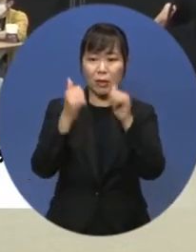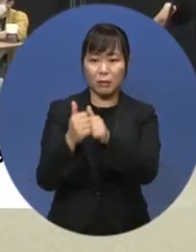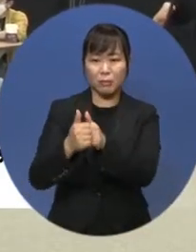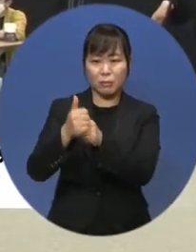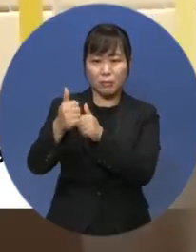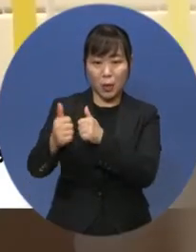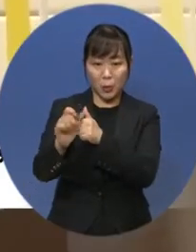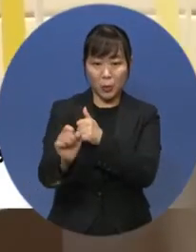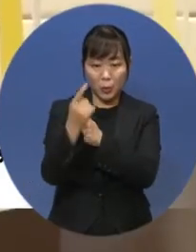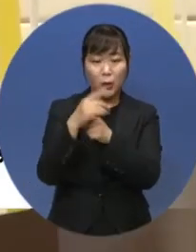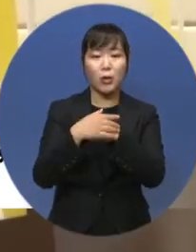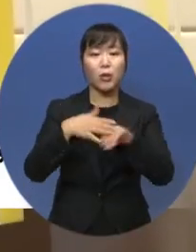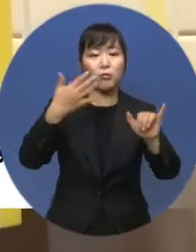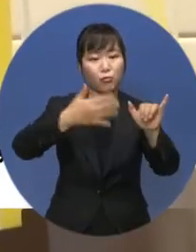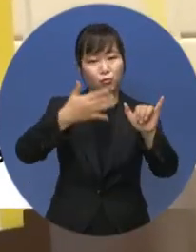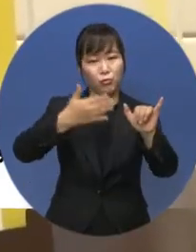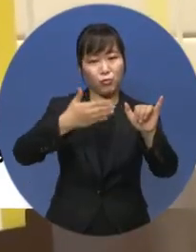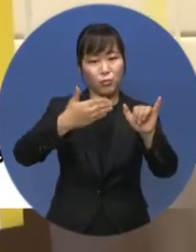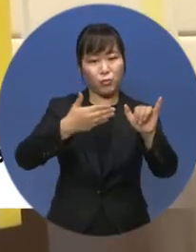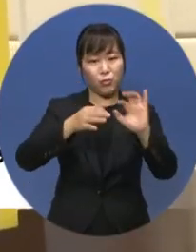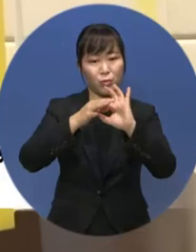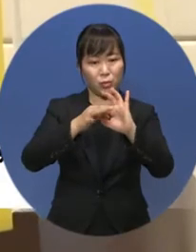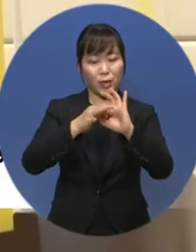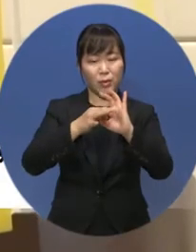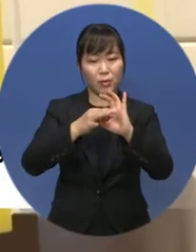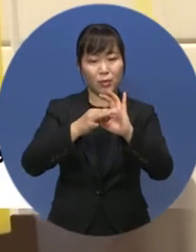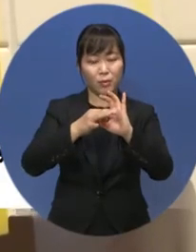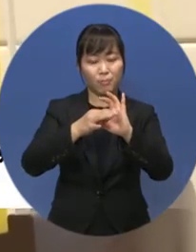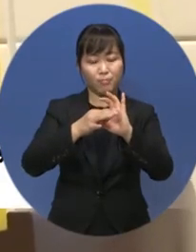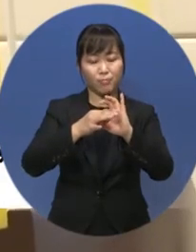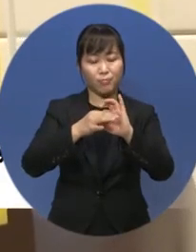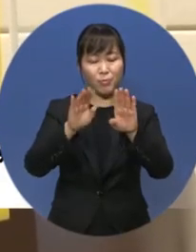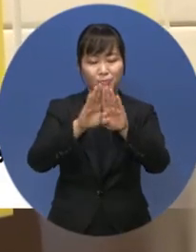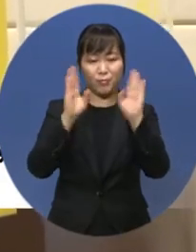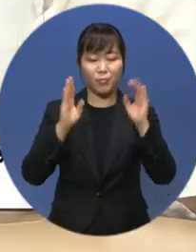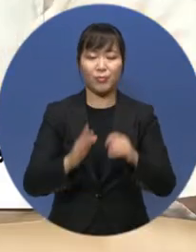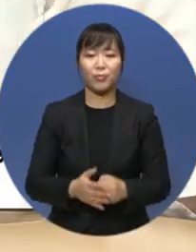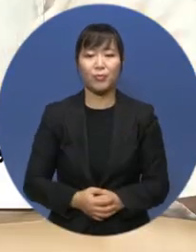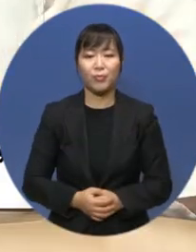따라 유튜브 생중계를 통한 비대면 방식으로 진행됐습니다.